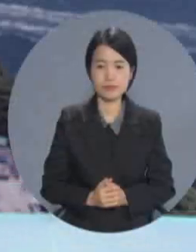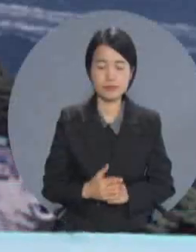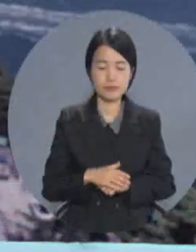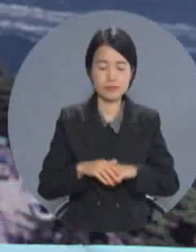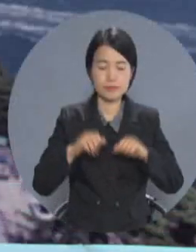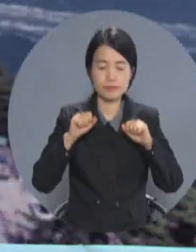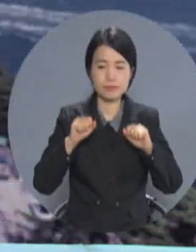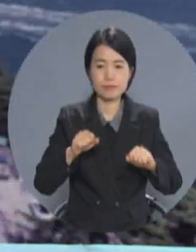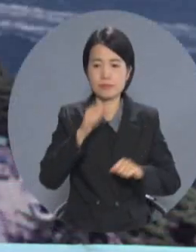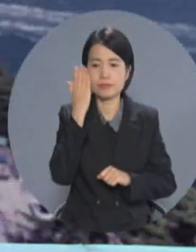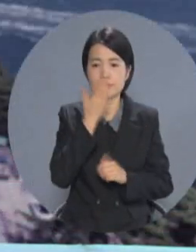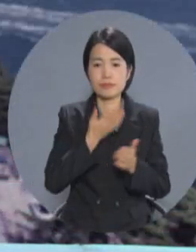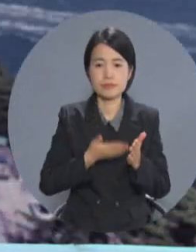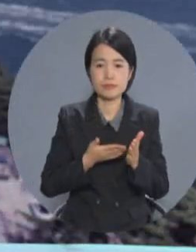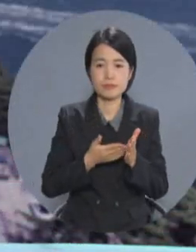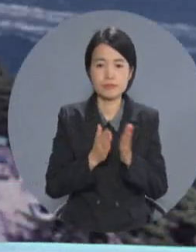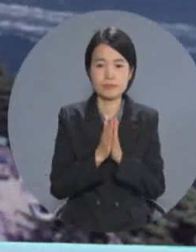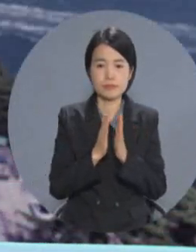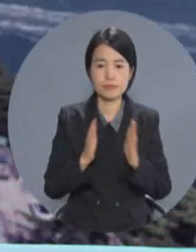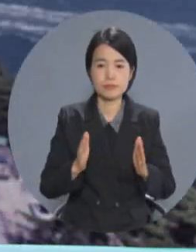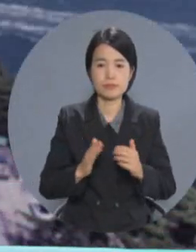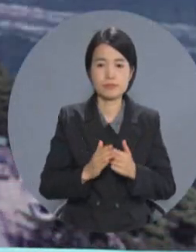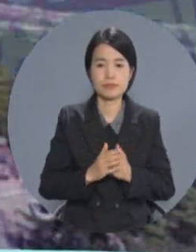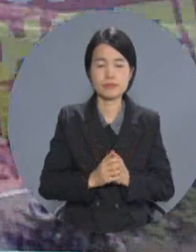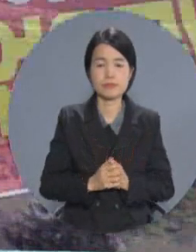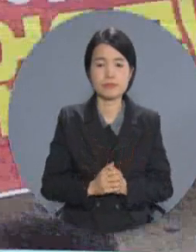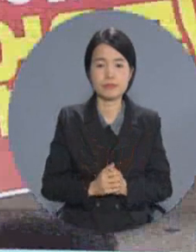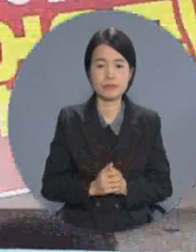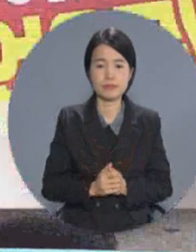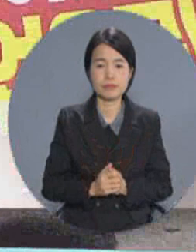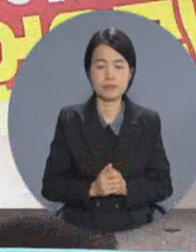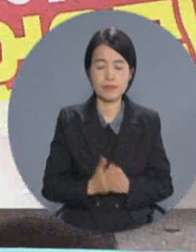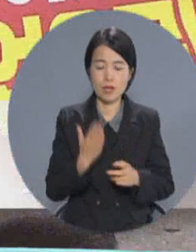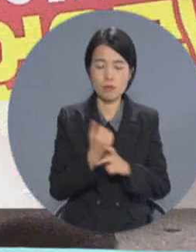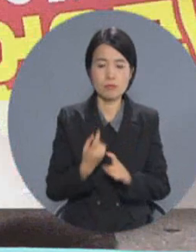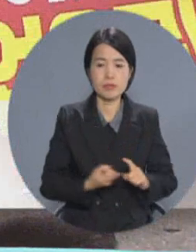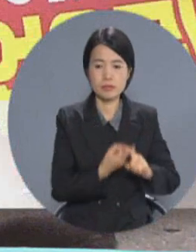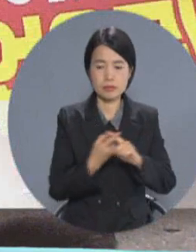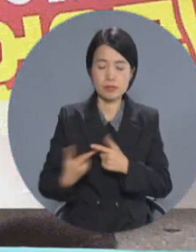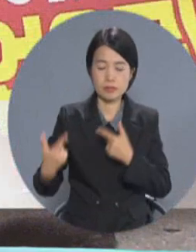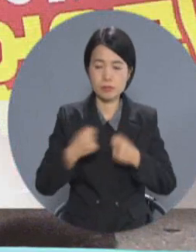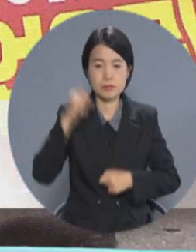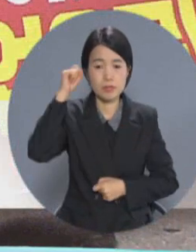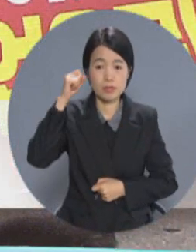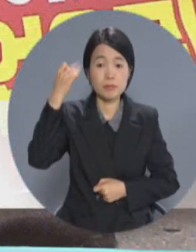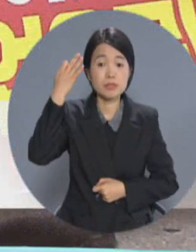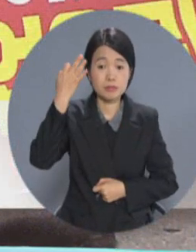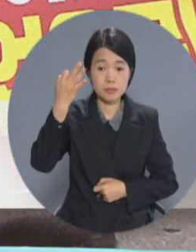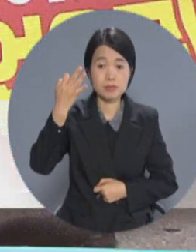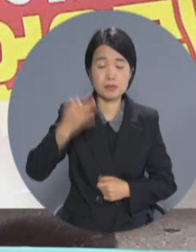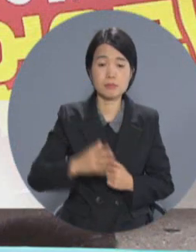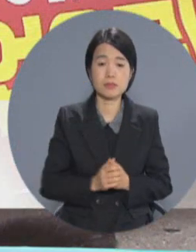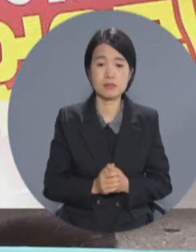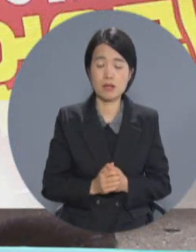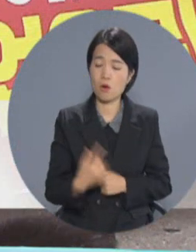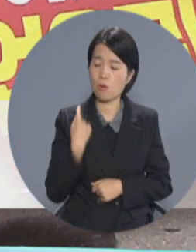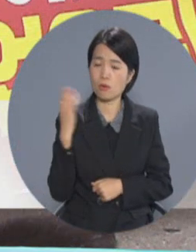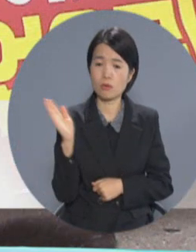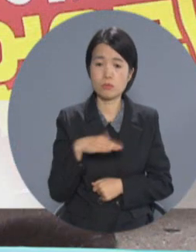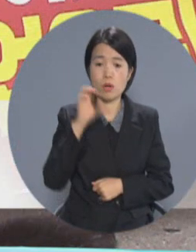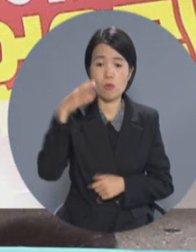여러분 안녕하십니까? 여수 MBC 뉴스데스크입니다. 화물연대 총파업이 2주째를 맞았습니다. 그런데